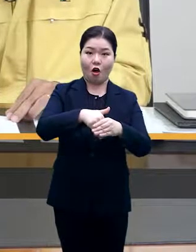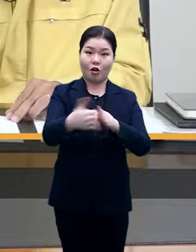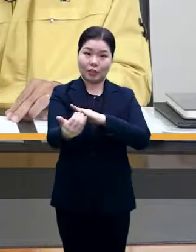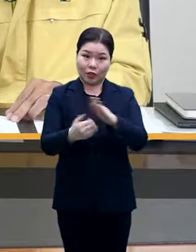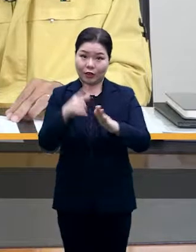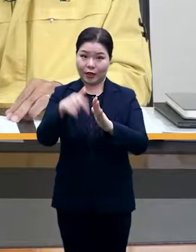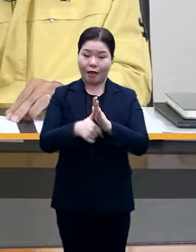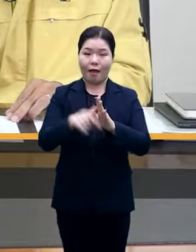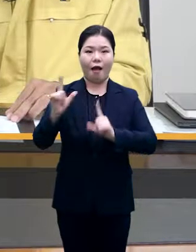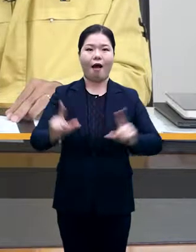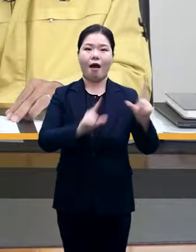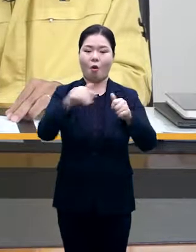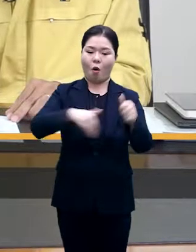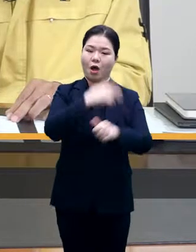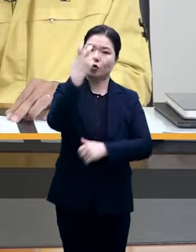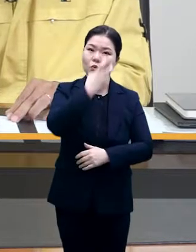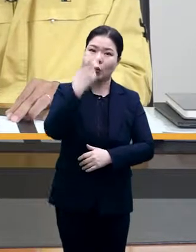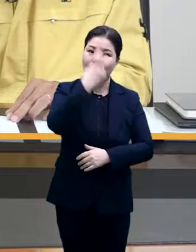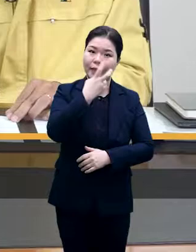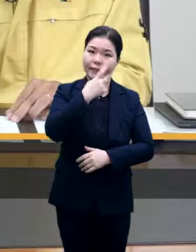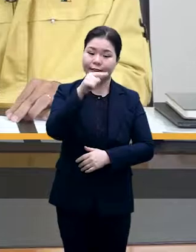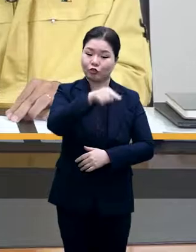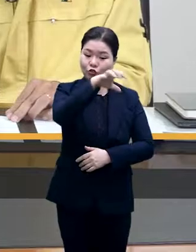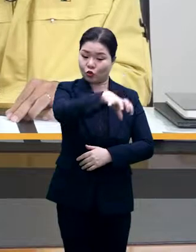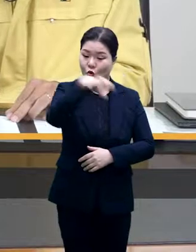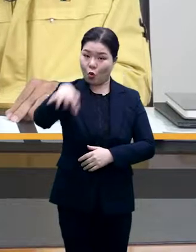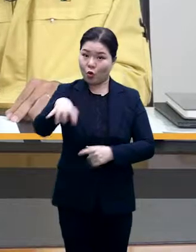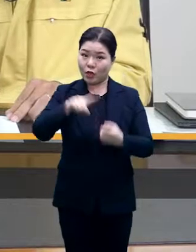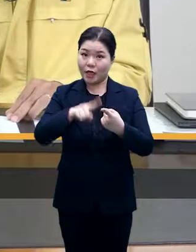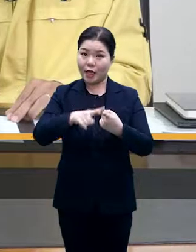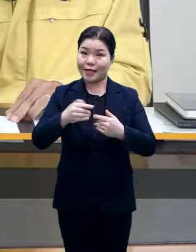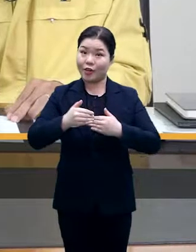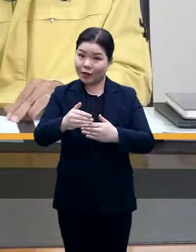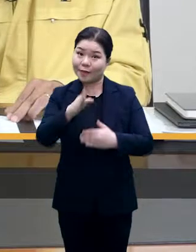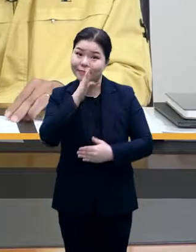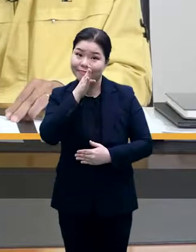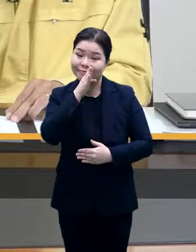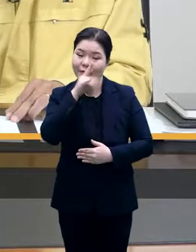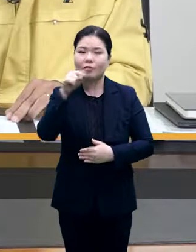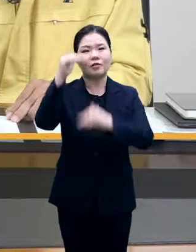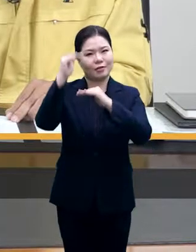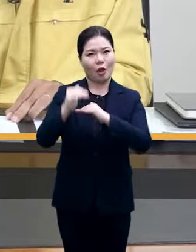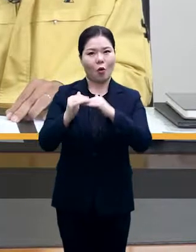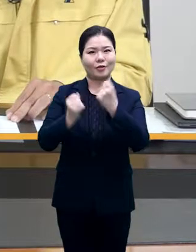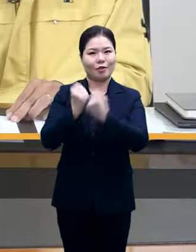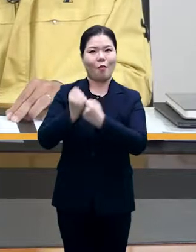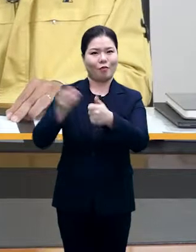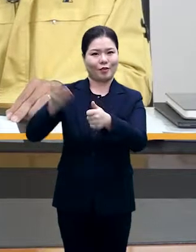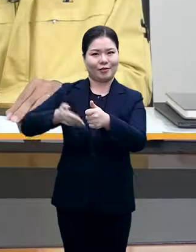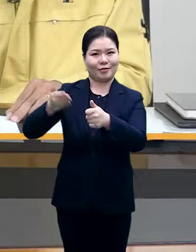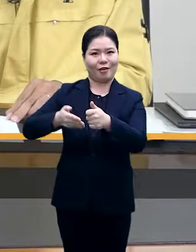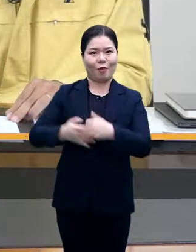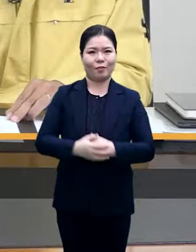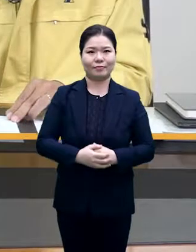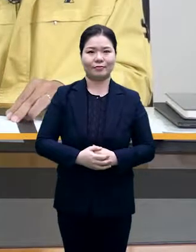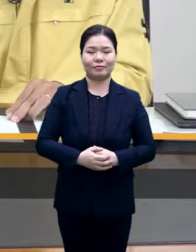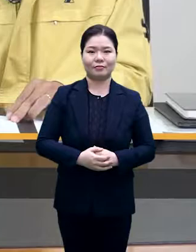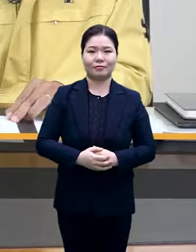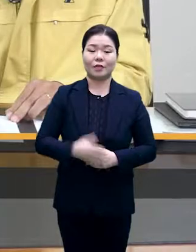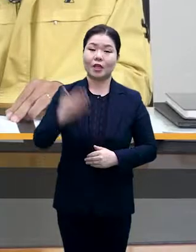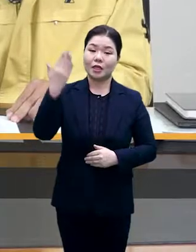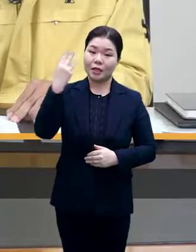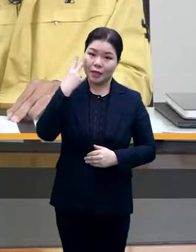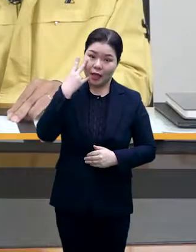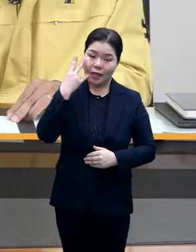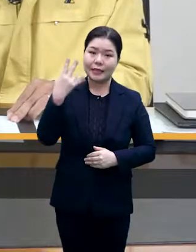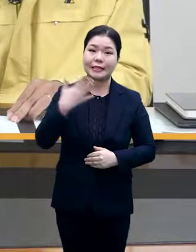앞두고 주거환경 조사를 이들 두 아파트에 대해서 실시하지 않았습니까? 네. 그 내용을 좀 설명을 해 주시죠. 네.